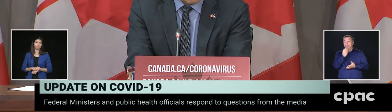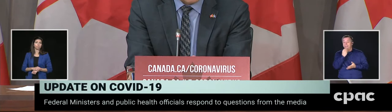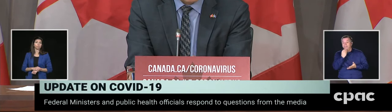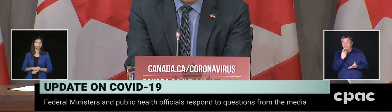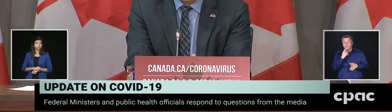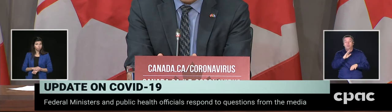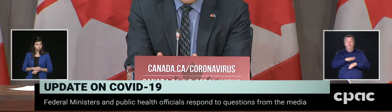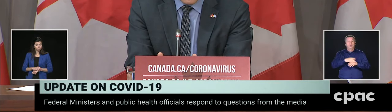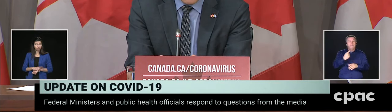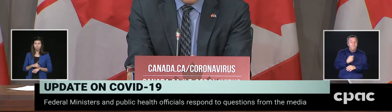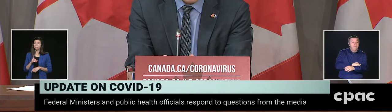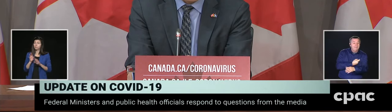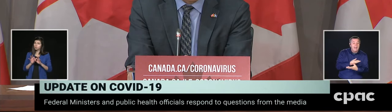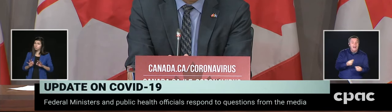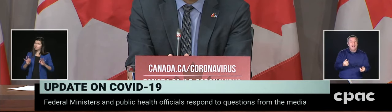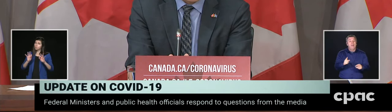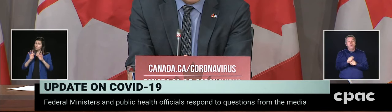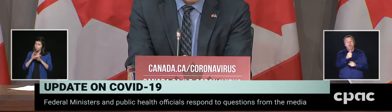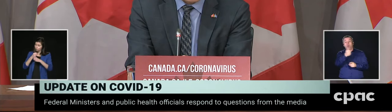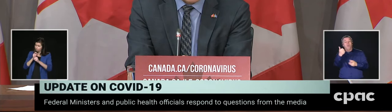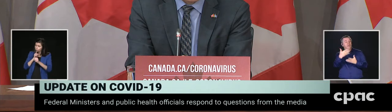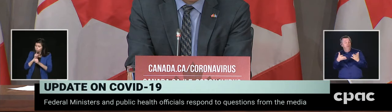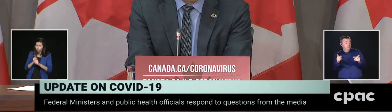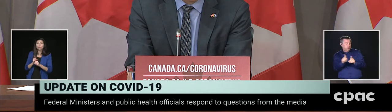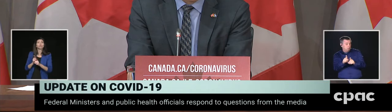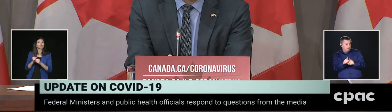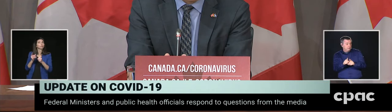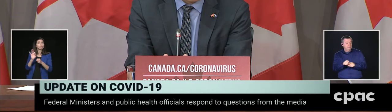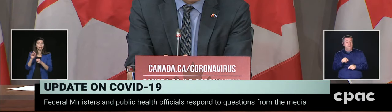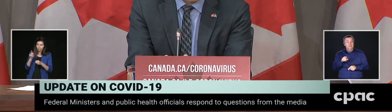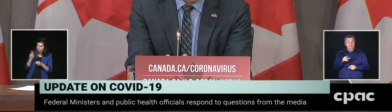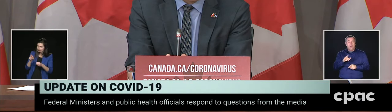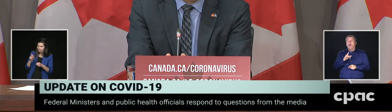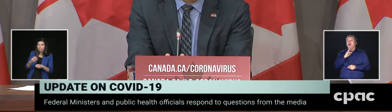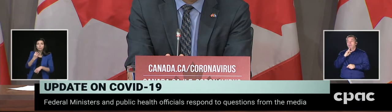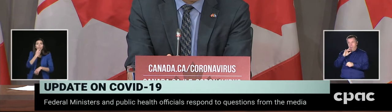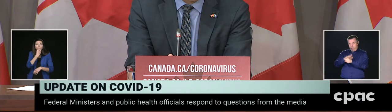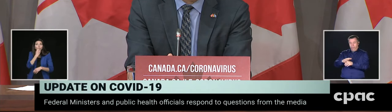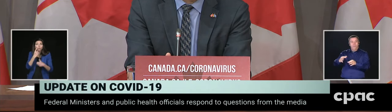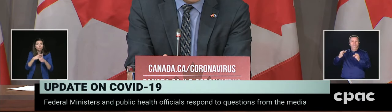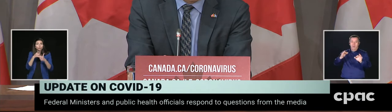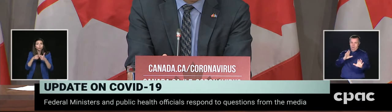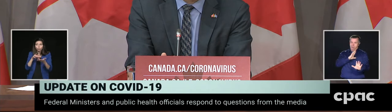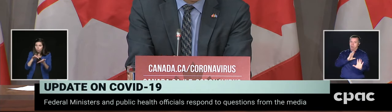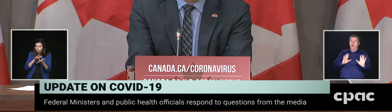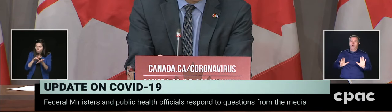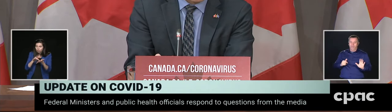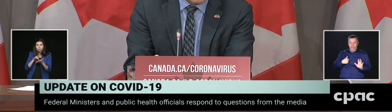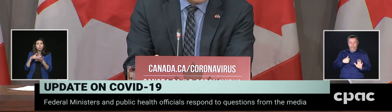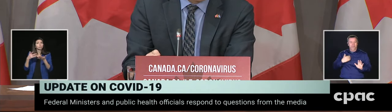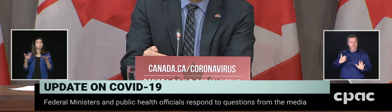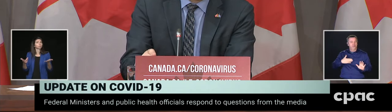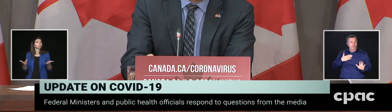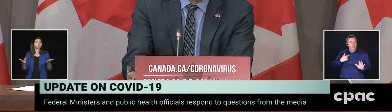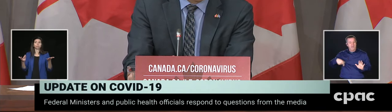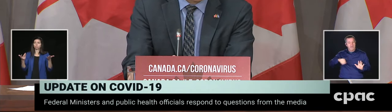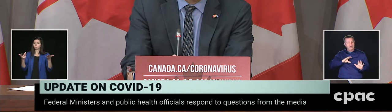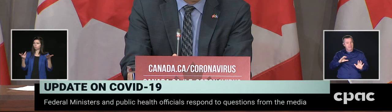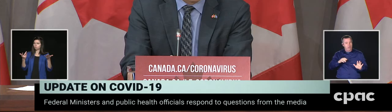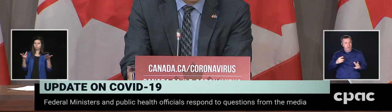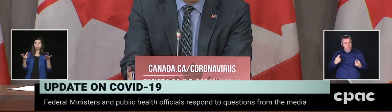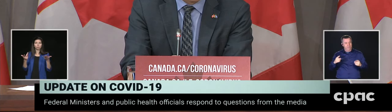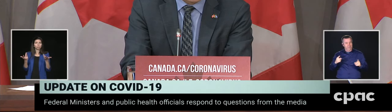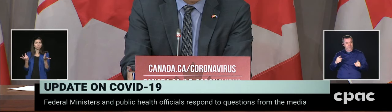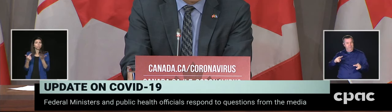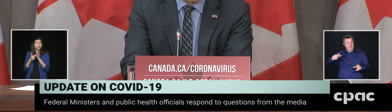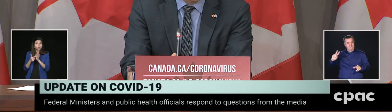à d'autres points de vue. Donc, cette assurance, elle est présente. Donc, nous sommes heureux que nous ayons pu rapidement renégocier cette entente